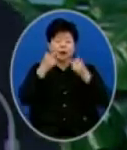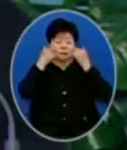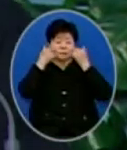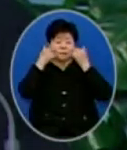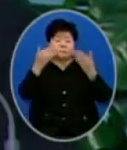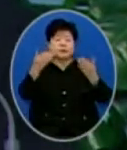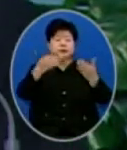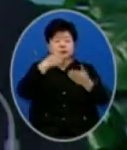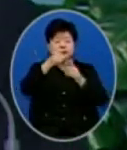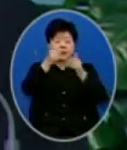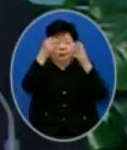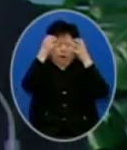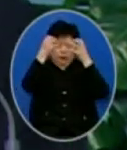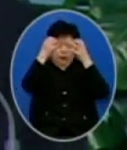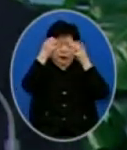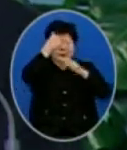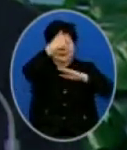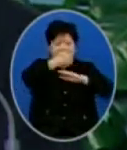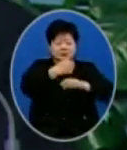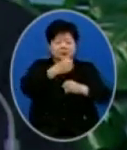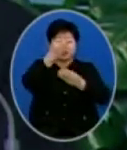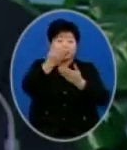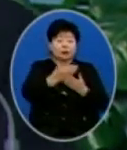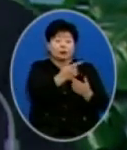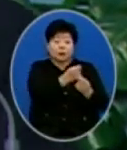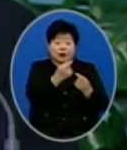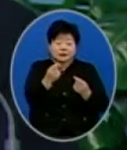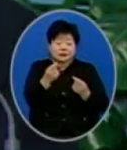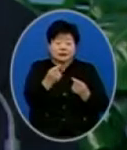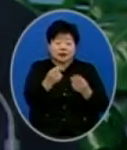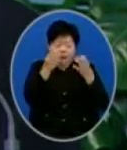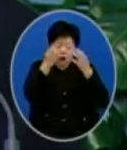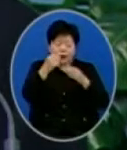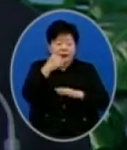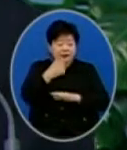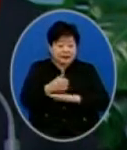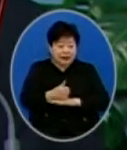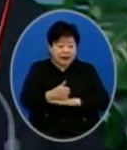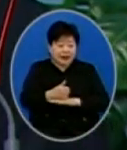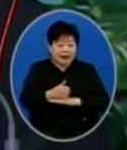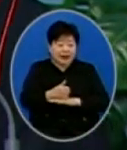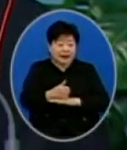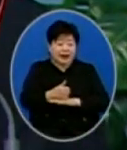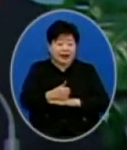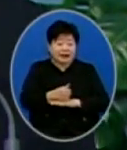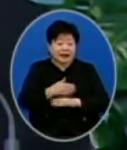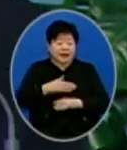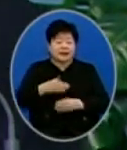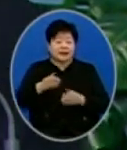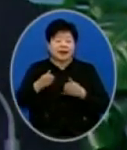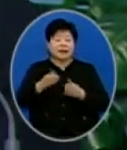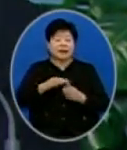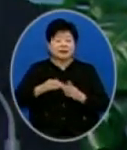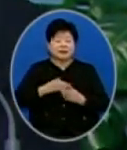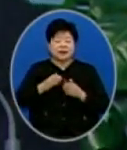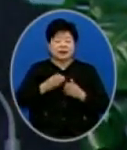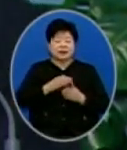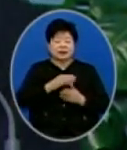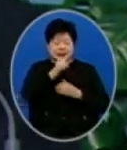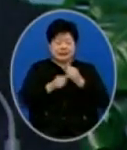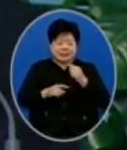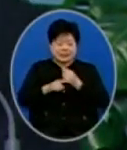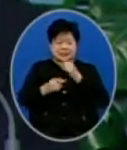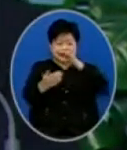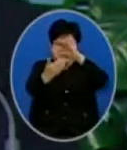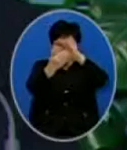분명히 요셉이 고난 끝에 큰 축복을 받은 것처럼이 어떤 고난 끝에 오늘 나를 향한 우리 가정을 향한 하나님의 뜻이 이루어질